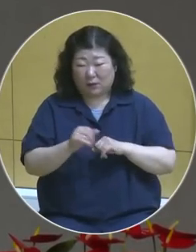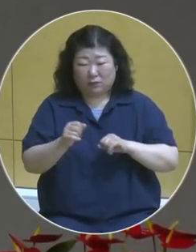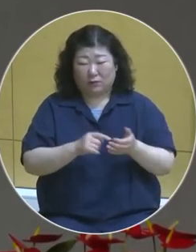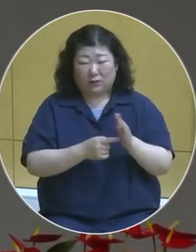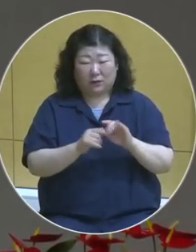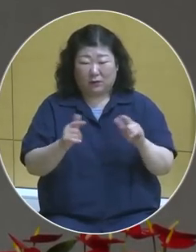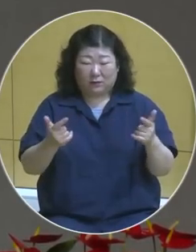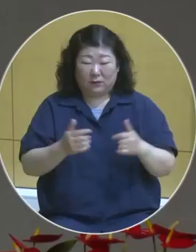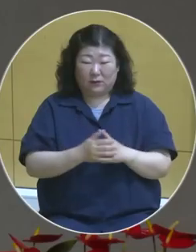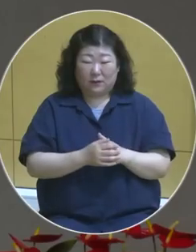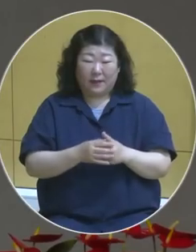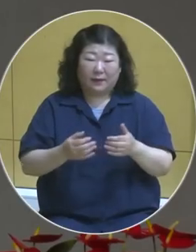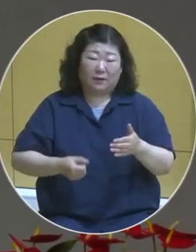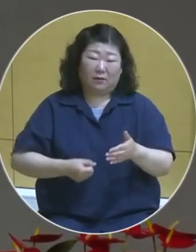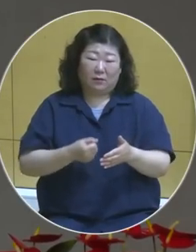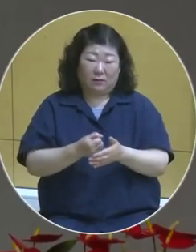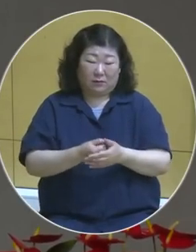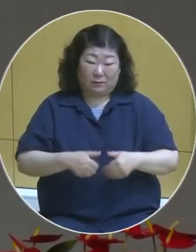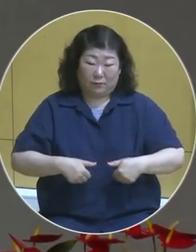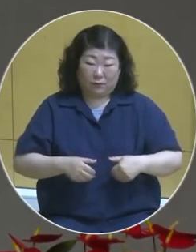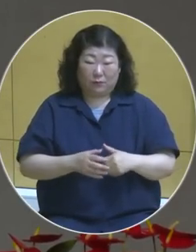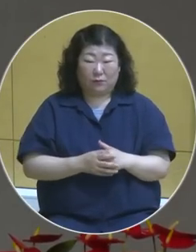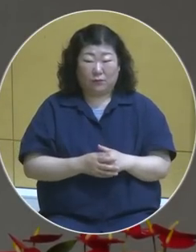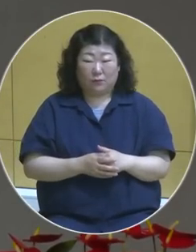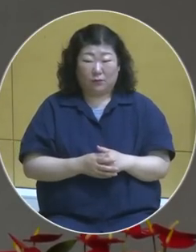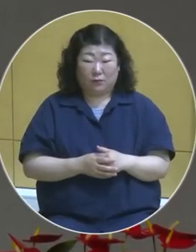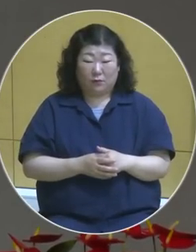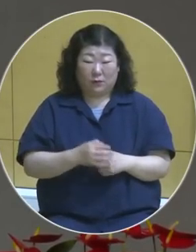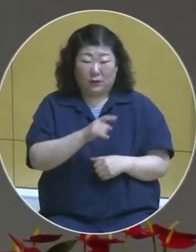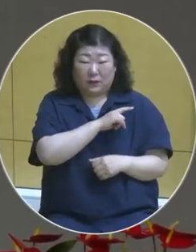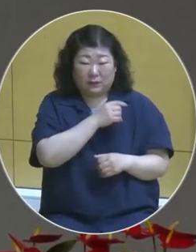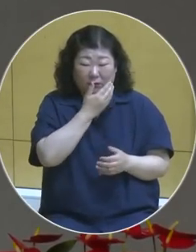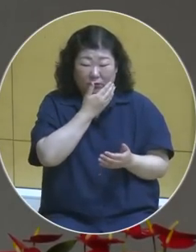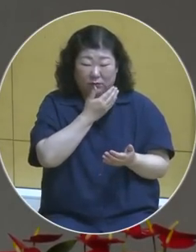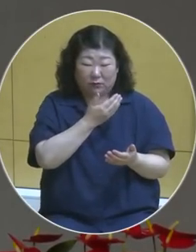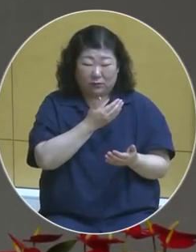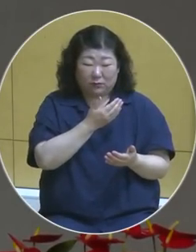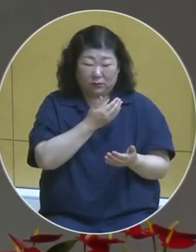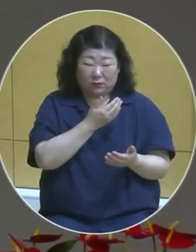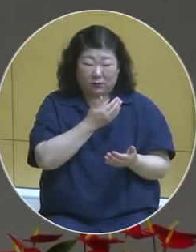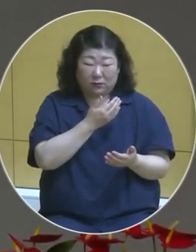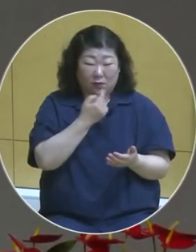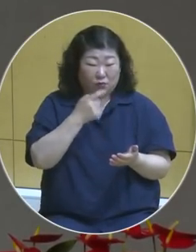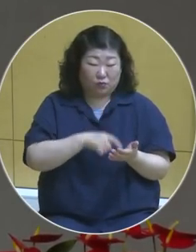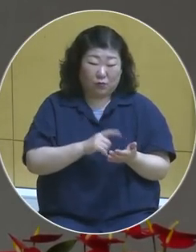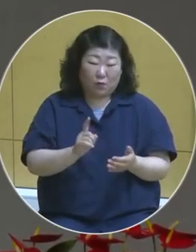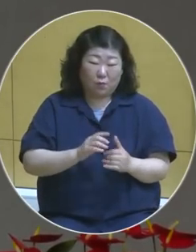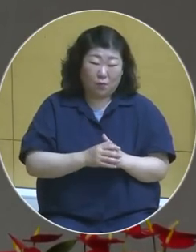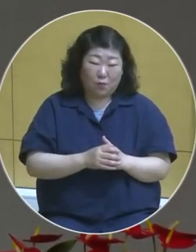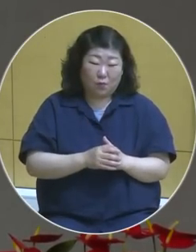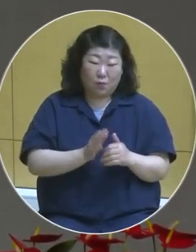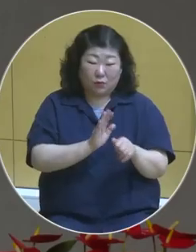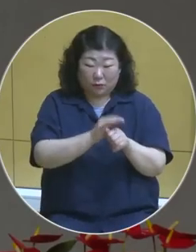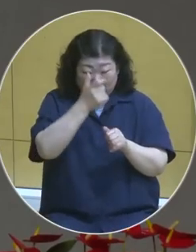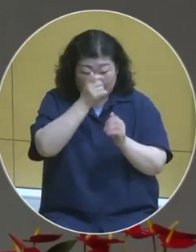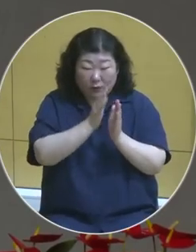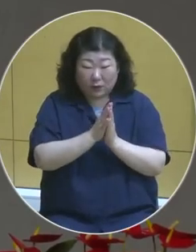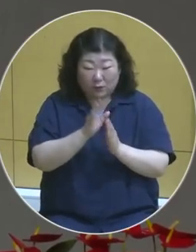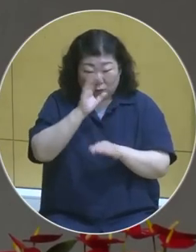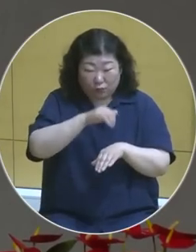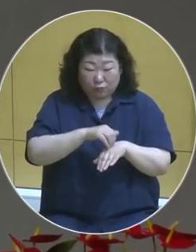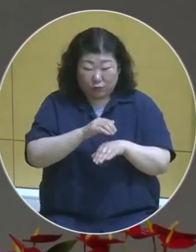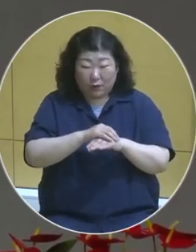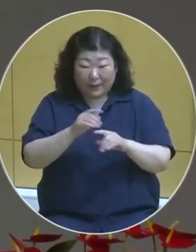됩니다. 결단 중에 가장 쉬운 게 뭘까요? 여러분이 중보기도 훈련에 참여하시면 그게 가장 중요한 첫걸음이라고